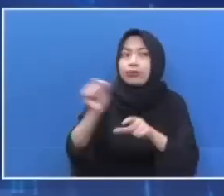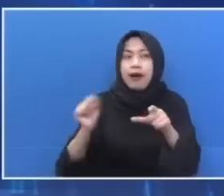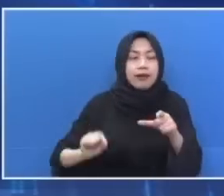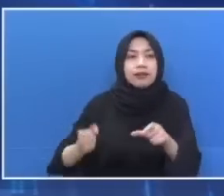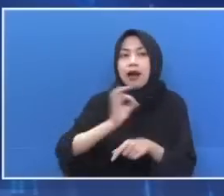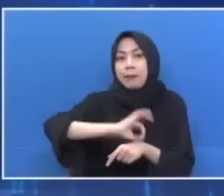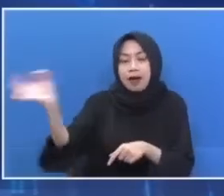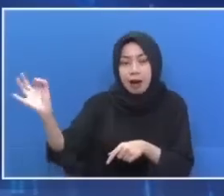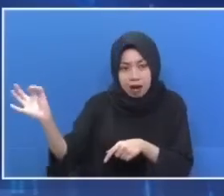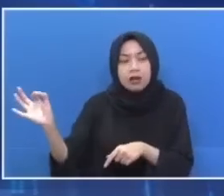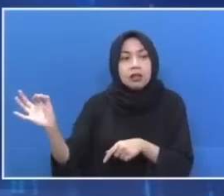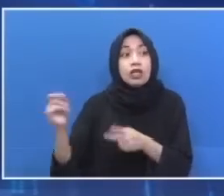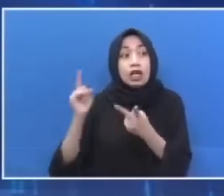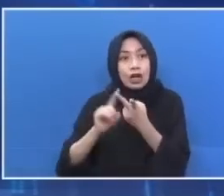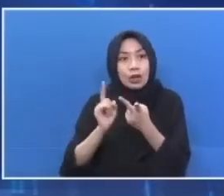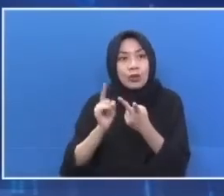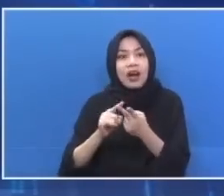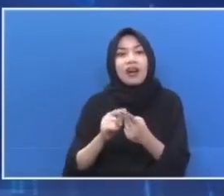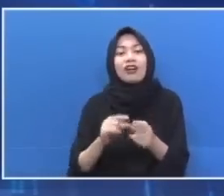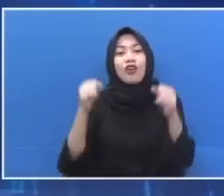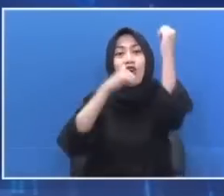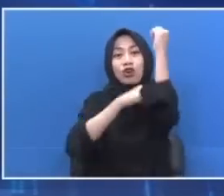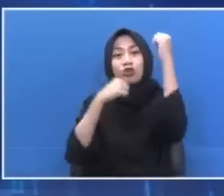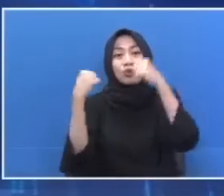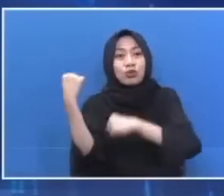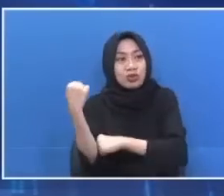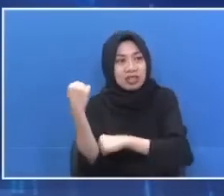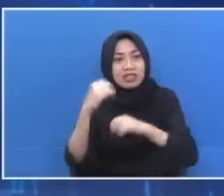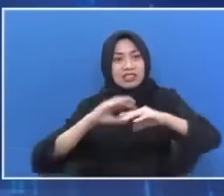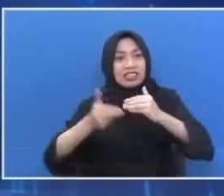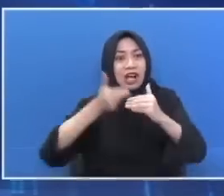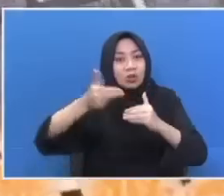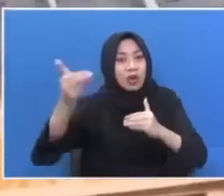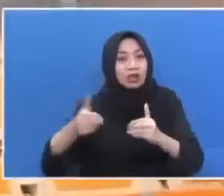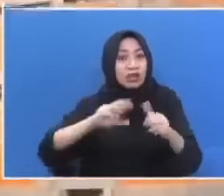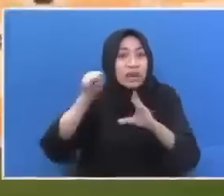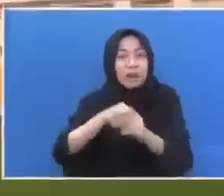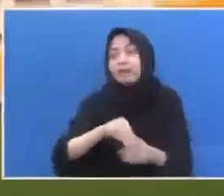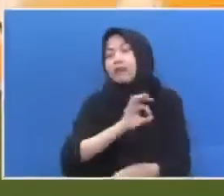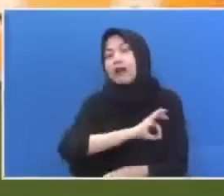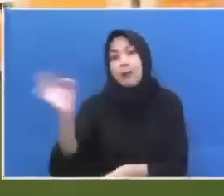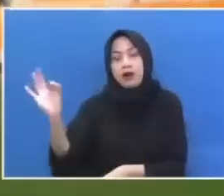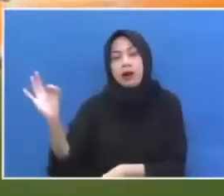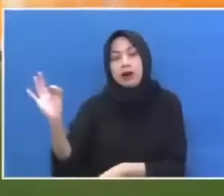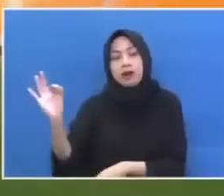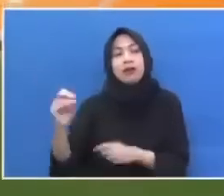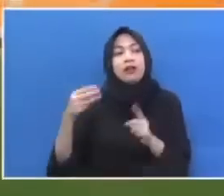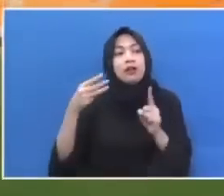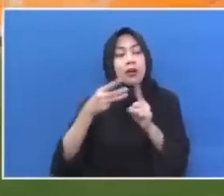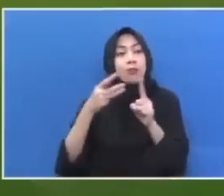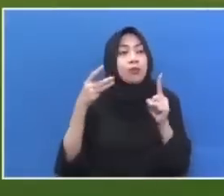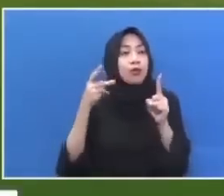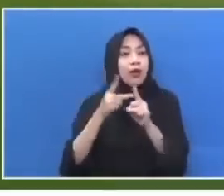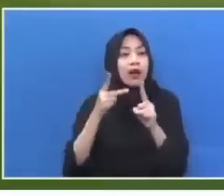perusahaan juga tidak terlibat dalam pekerjaan konstruksi apapun yang dilakukan kemudian. Buruh Happold menyebut